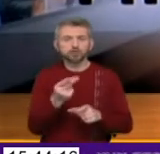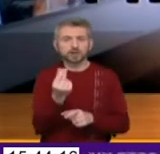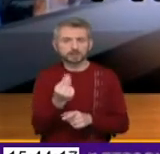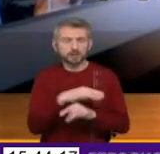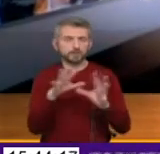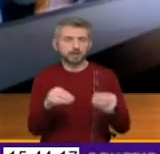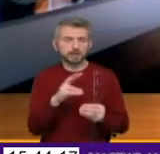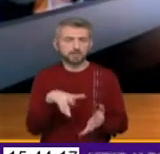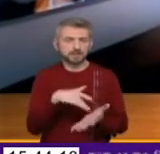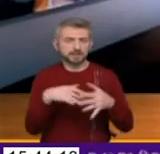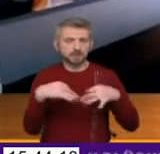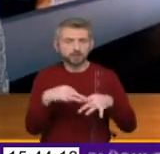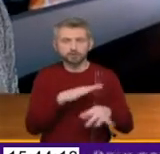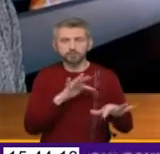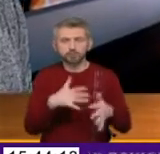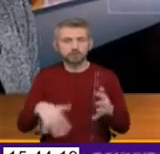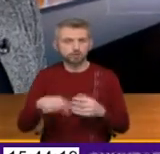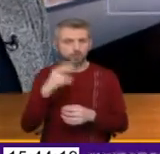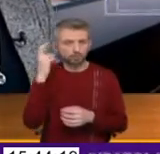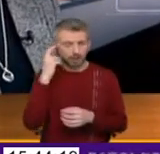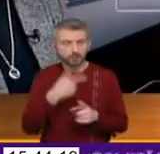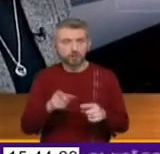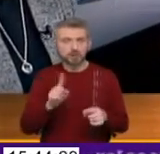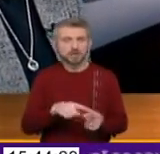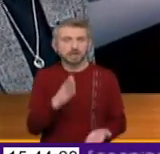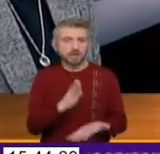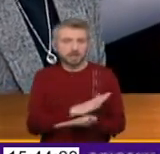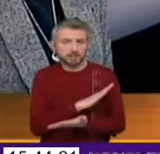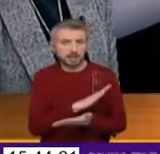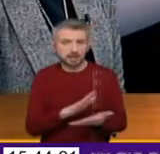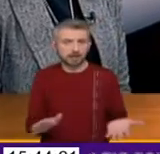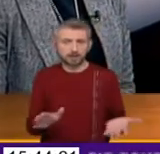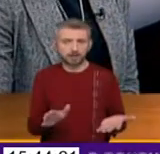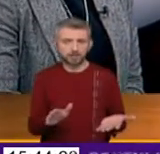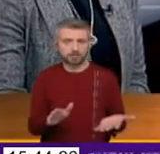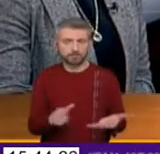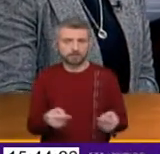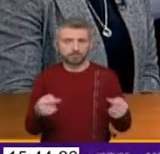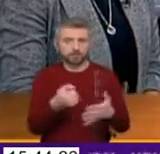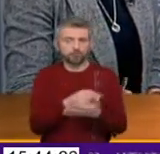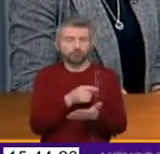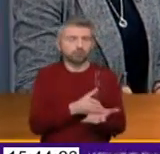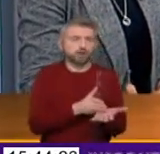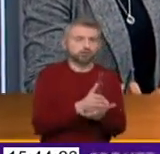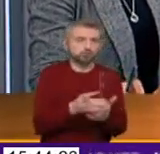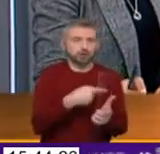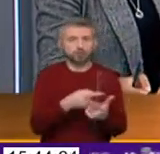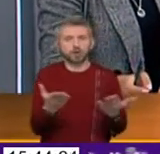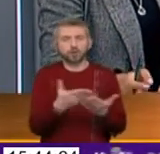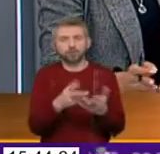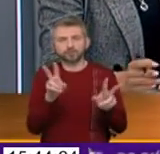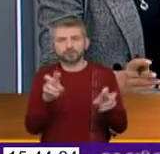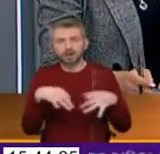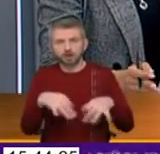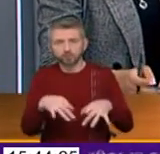взагалі на міський транспорт відбулося по всьому Києву. Це не є відповідно до цього маршруту або там до якогось виду